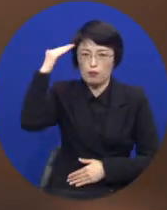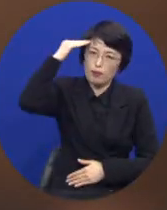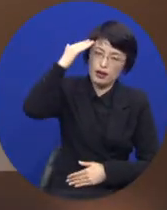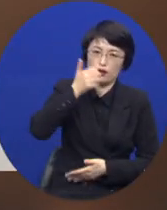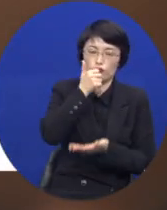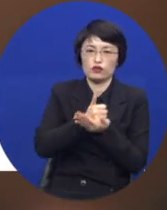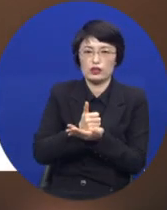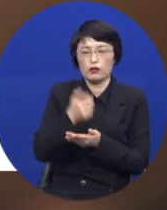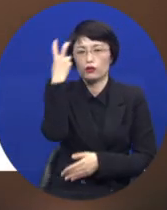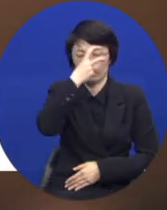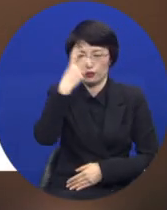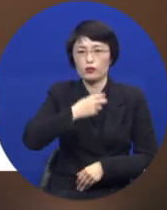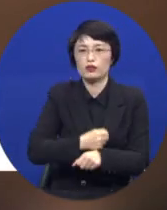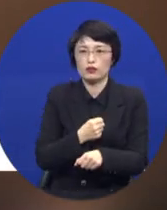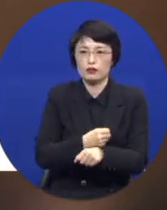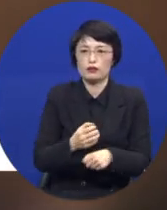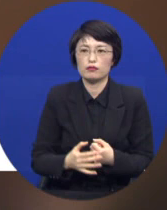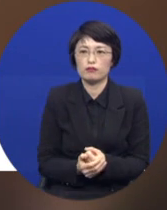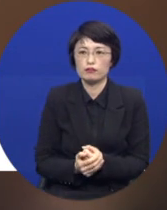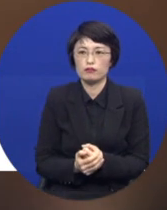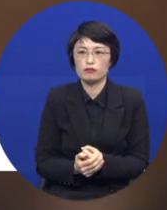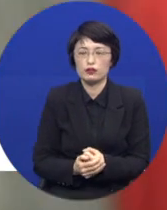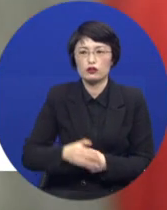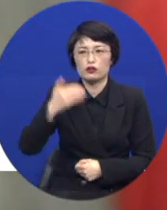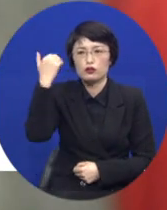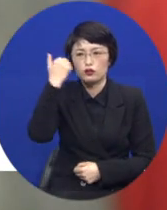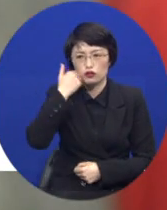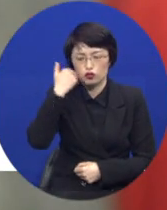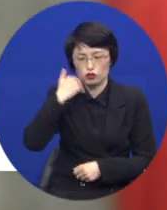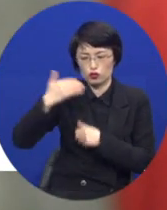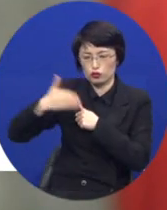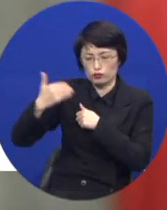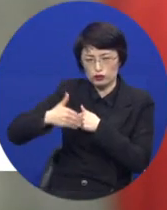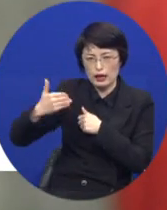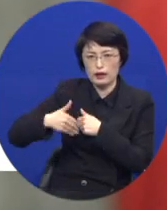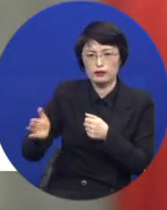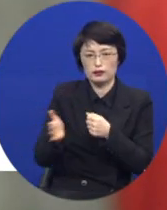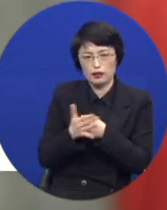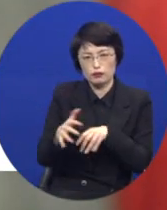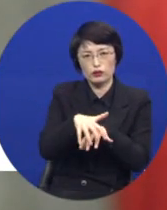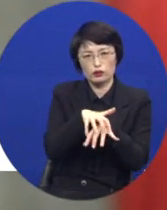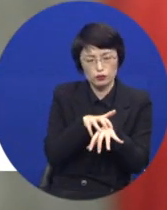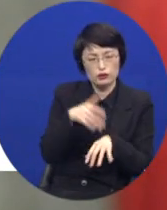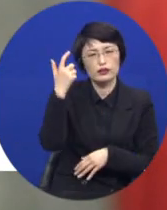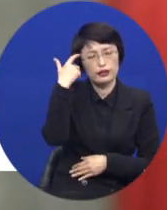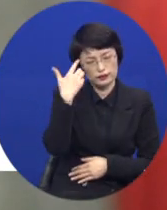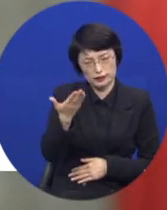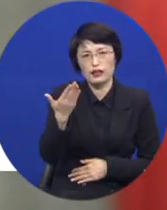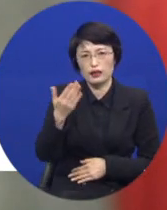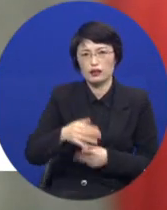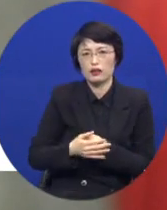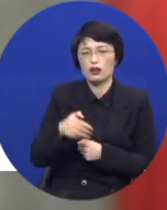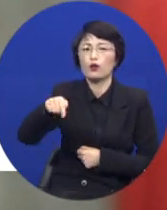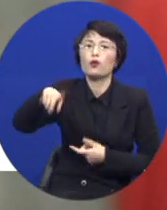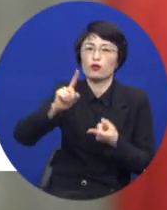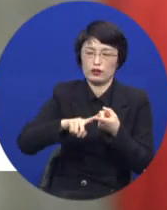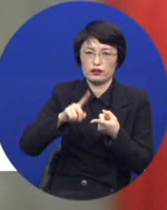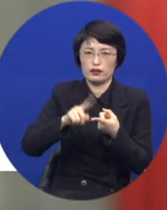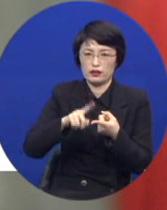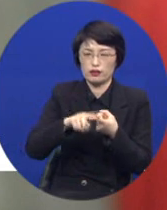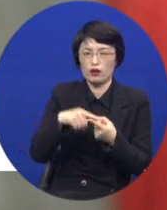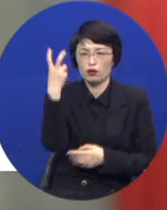아텍 제철 알게 됐고 #6 3 타고 해나 줘서 그 사랑 오게 됩니다 아 참 에 대해서 이제